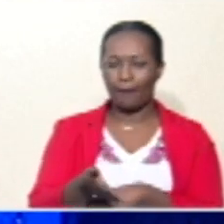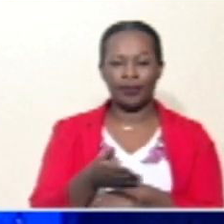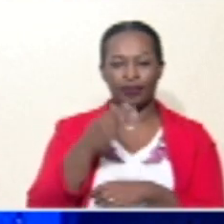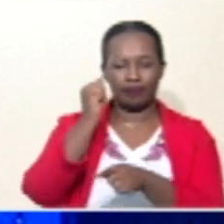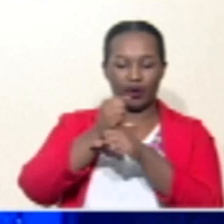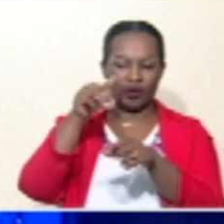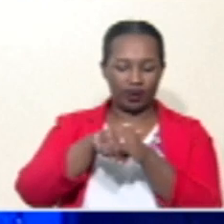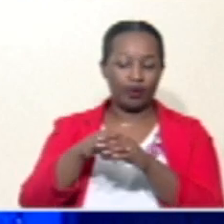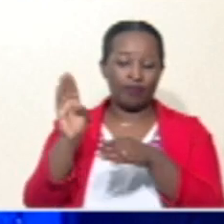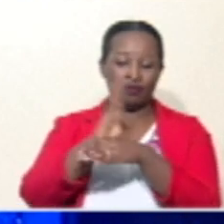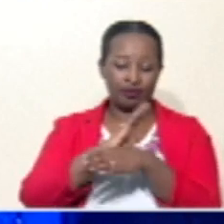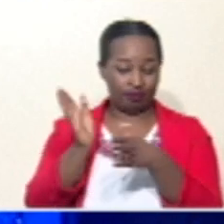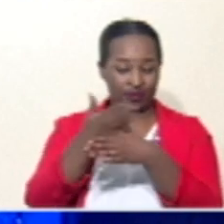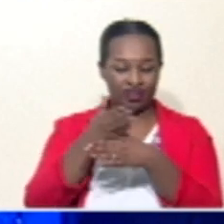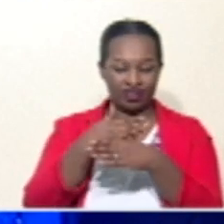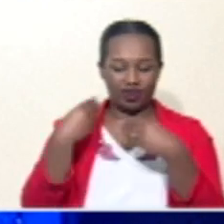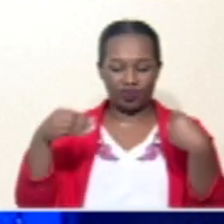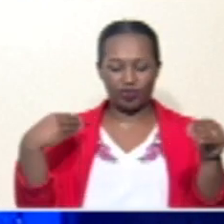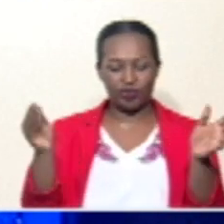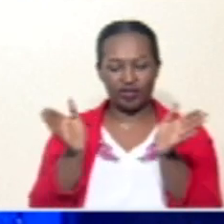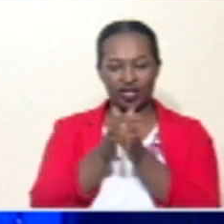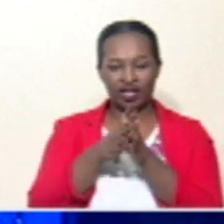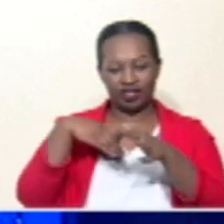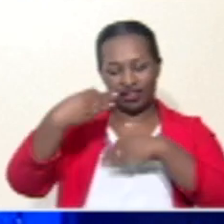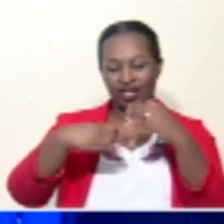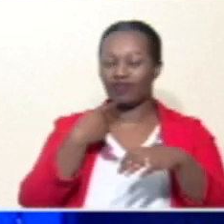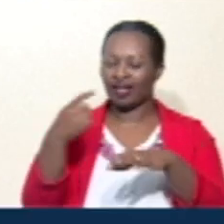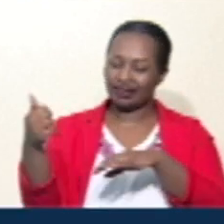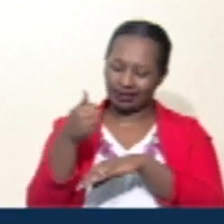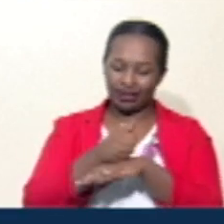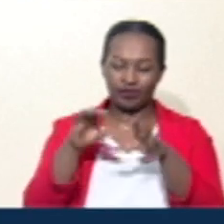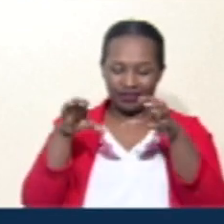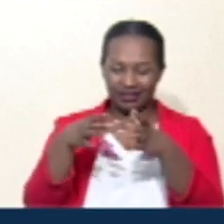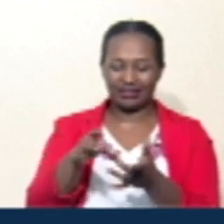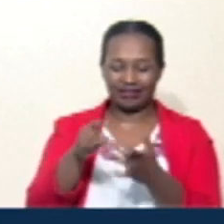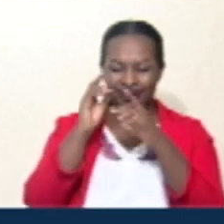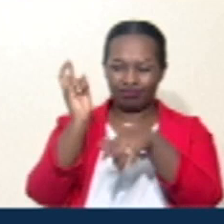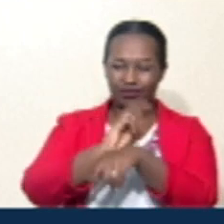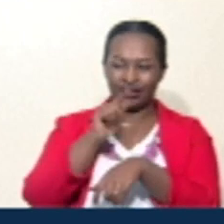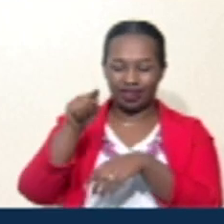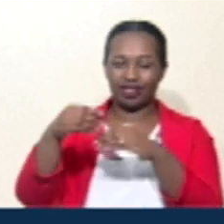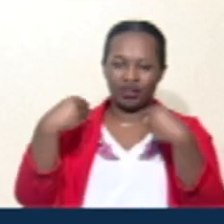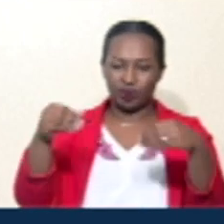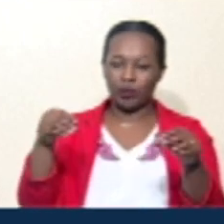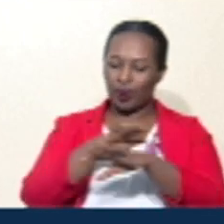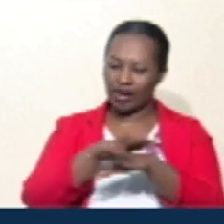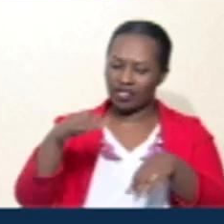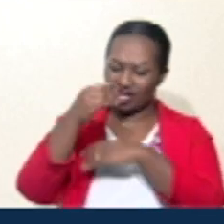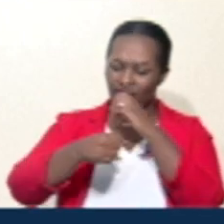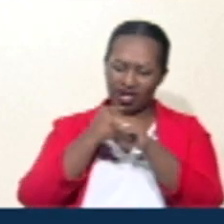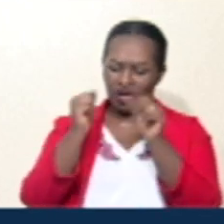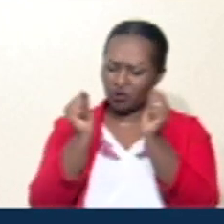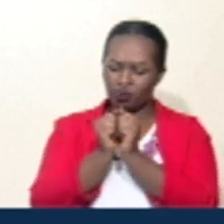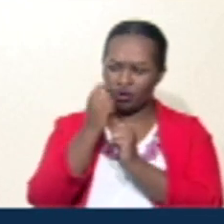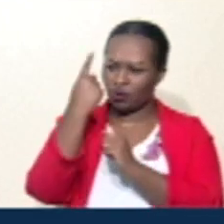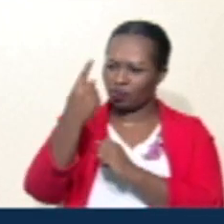gihe Minisiteri y'Ubucuruzi n'Inganda yo ivuga ko igiye gushyiraho itsinda ryihariye rizasuzuma iby'iri soko rimaze imyaka 11 ryubakwa